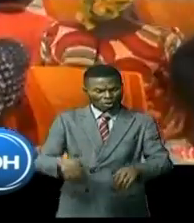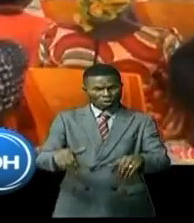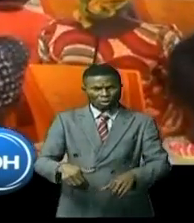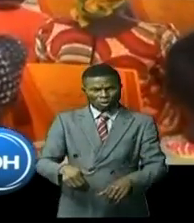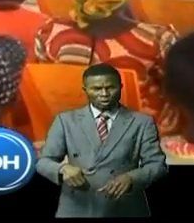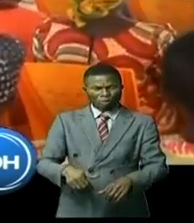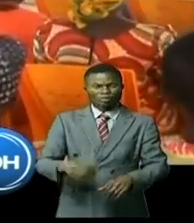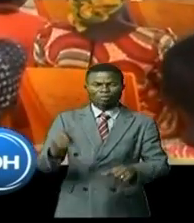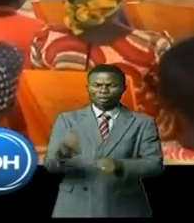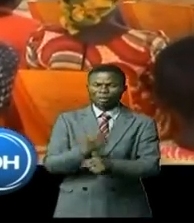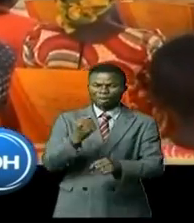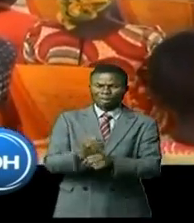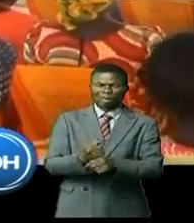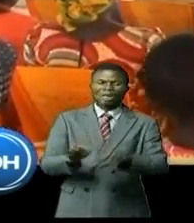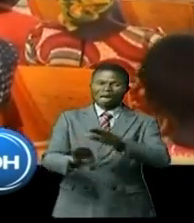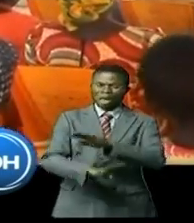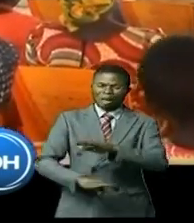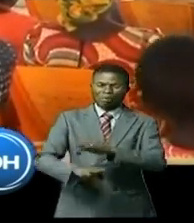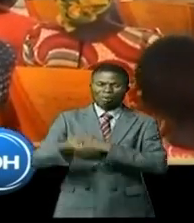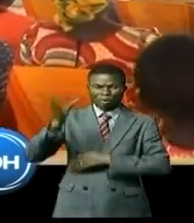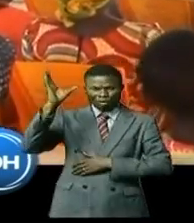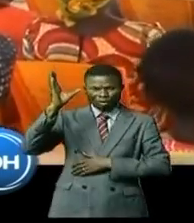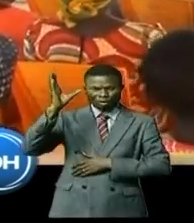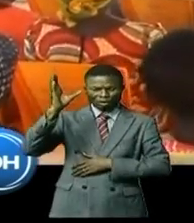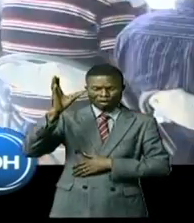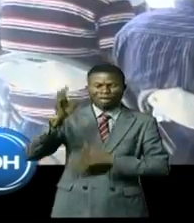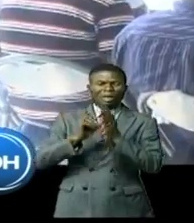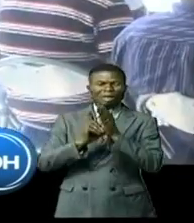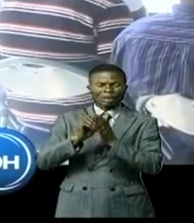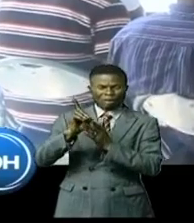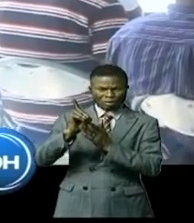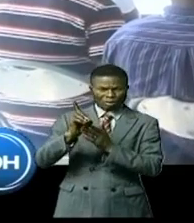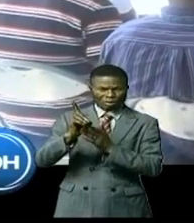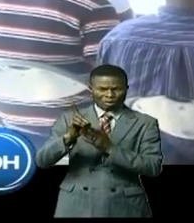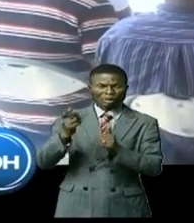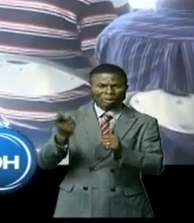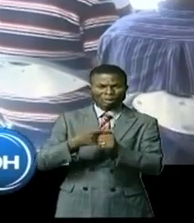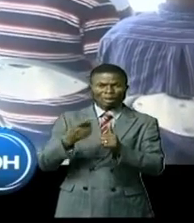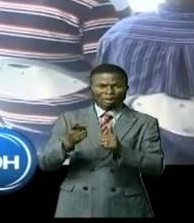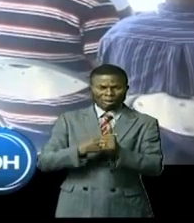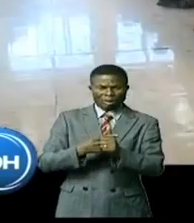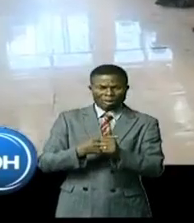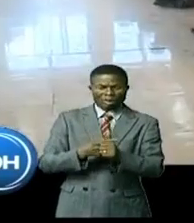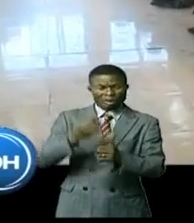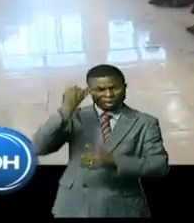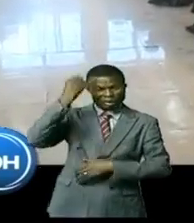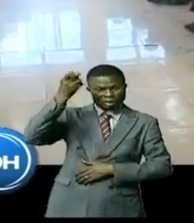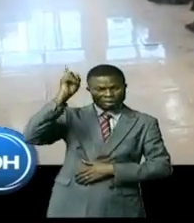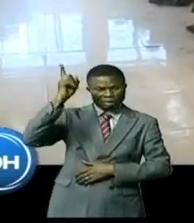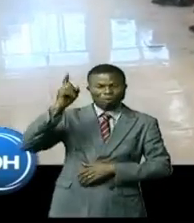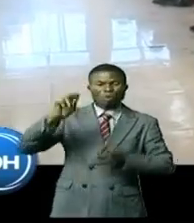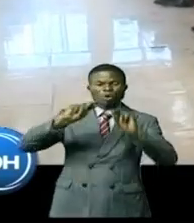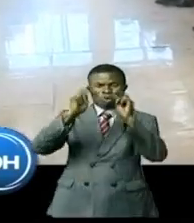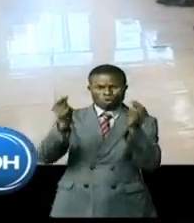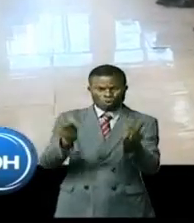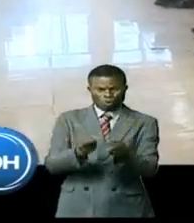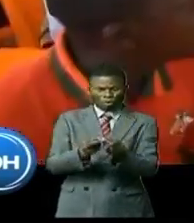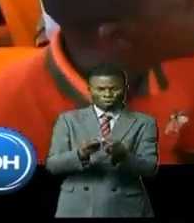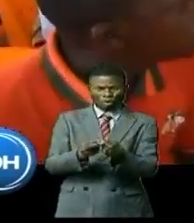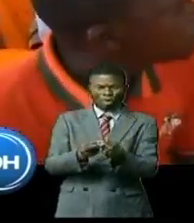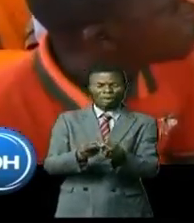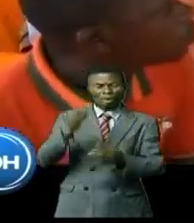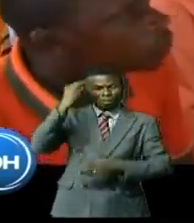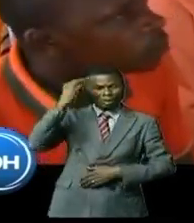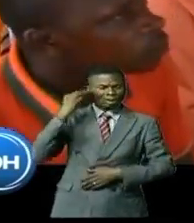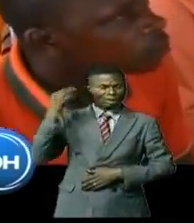le développement à la base et la ruralité. C'est le leitmotiv du président de la République, comme l'affirme le